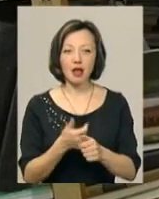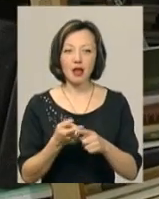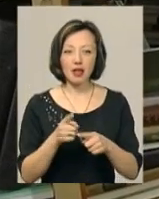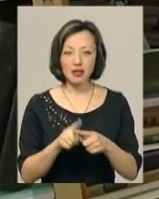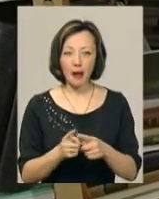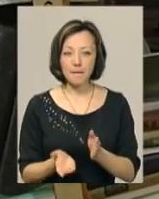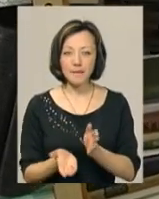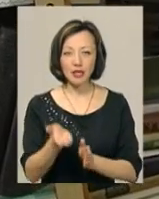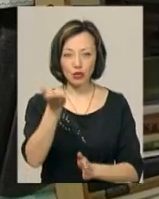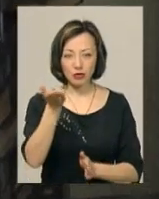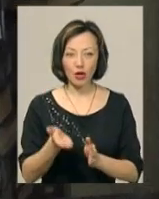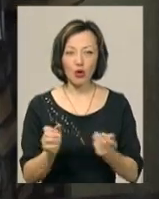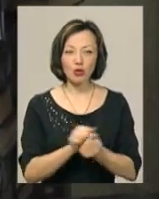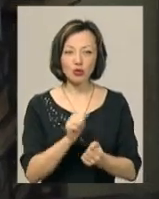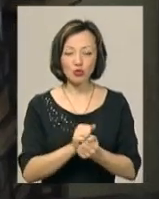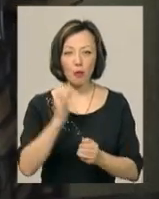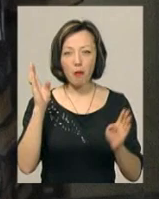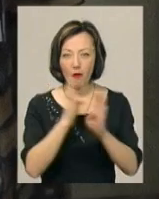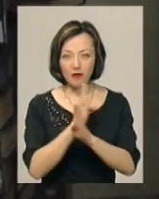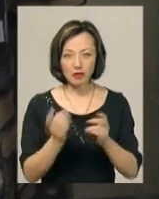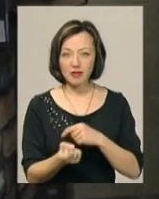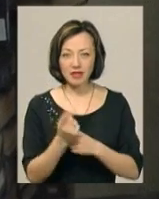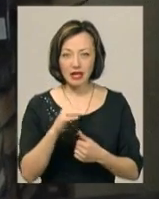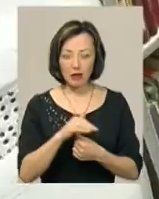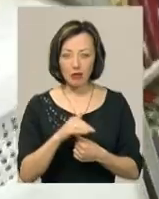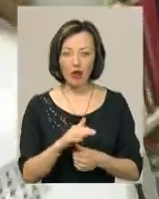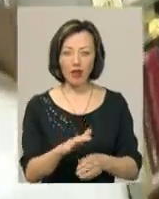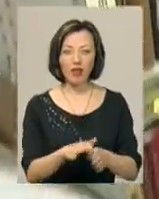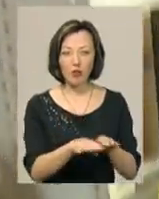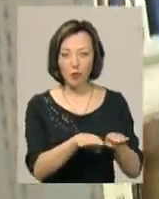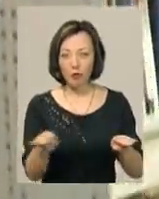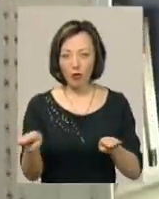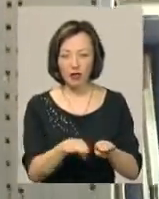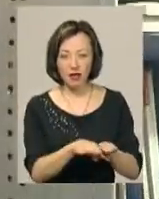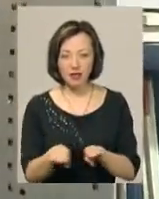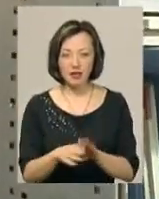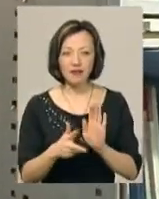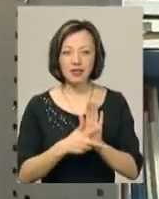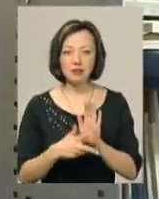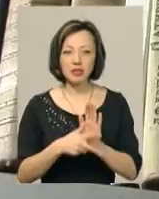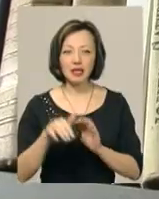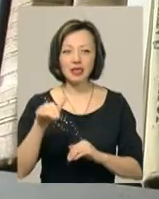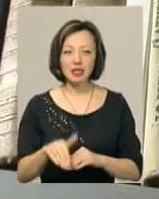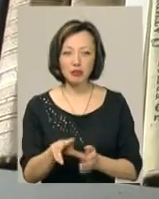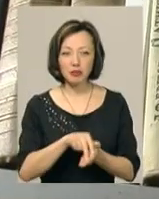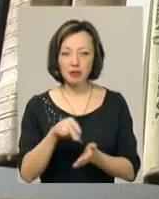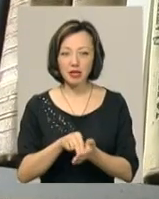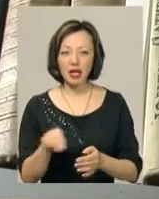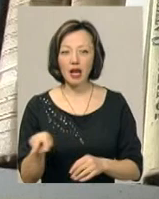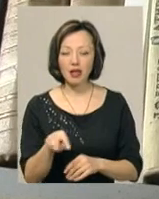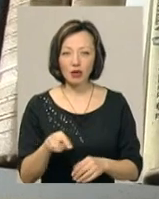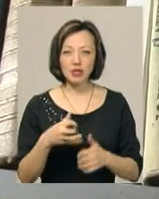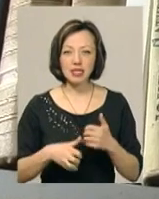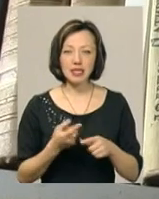книжки доправляють нагору, осушувачі повітря, щоб не з'явився грибок. На довгих полицях вишикувалися майже 80 тисяч примірників літератури.